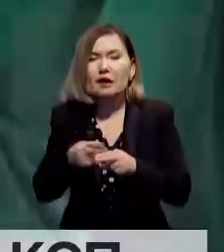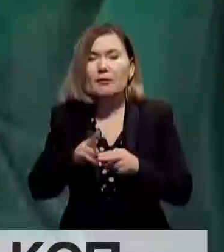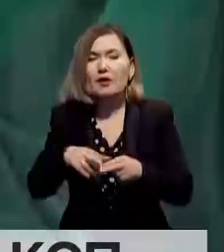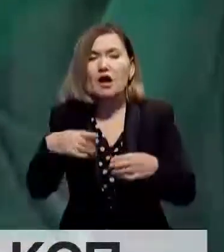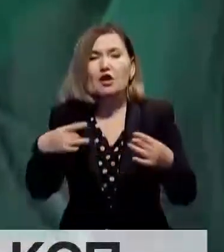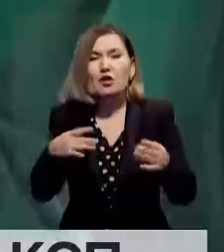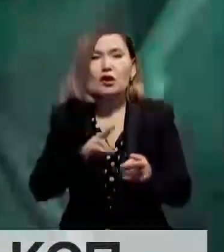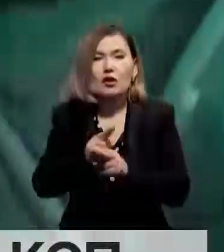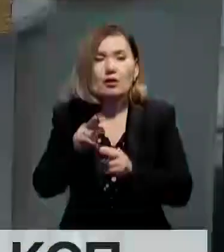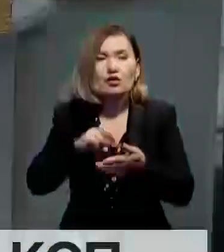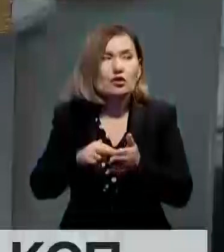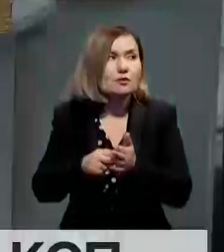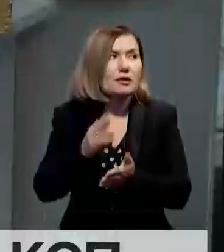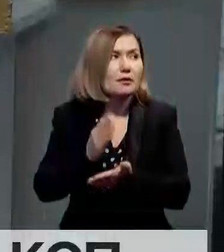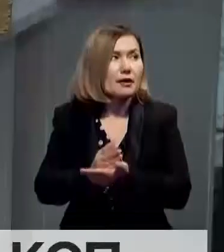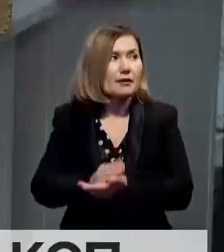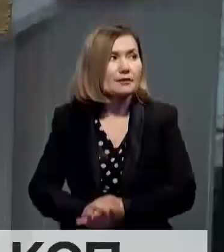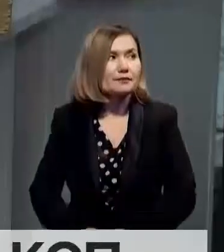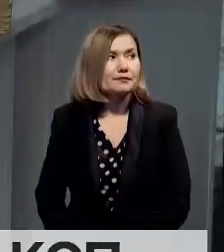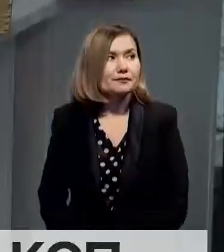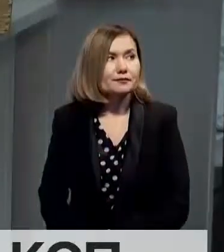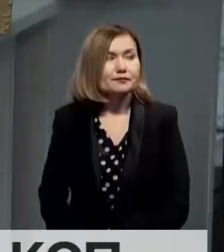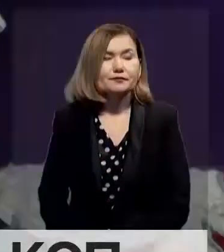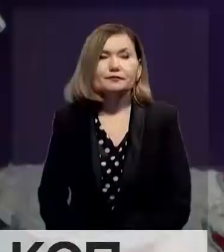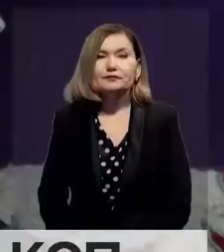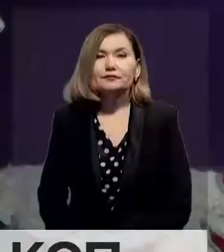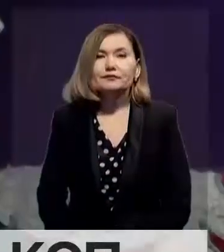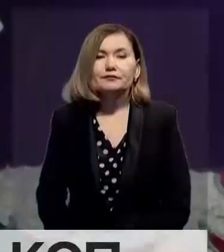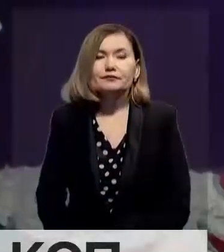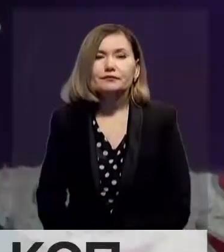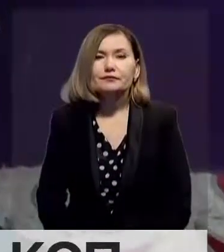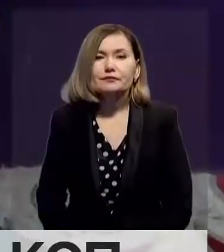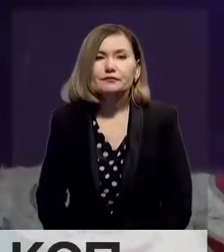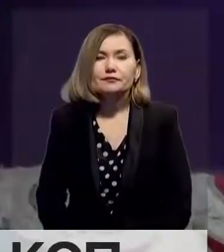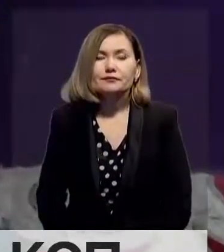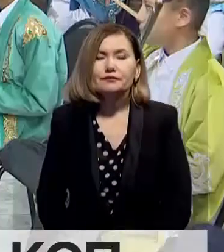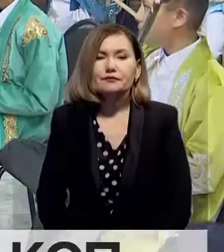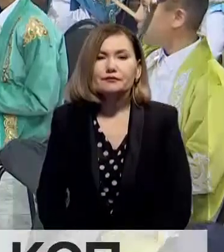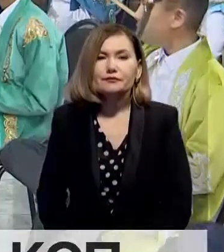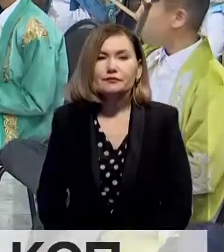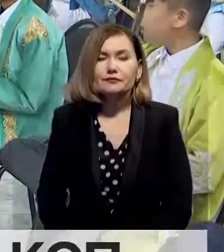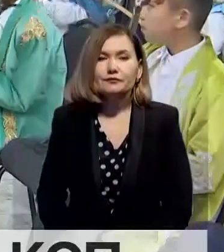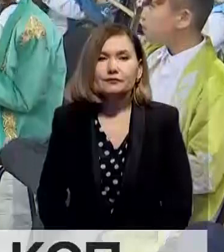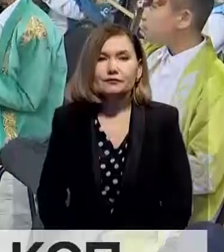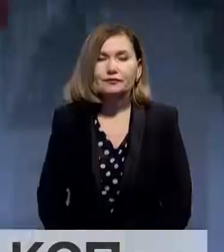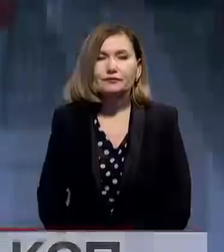сағаттарын өткізуде жоспарда бар. Елдос Кәкенов, Нұрбол Үздікбаев, Гүлшахира Серікбаева, Хабар 24, Ұлытау